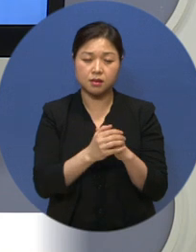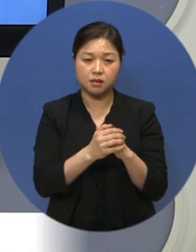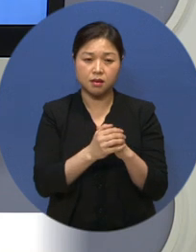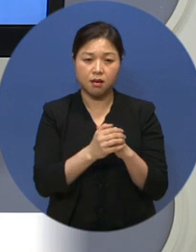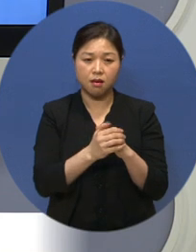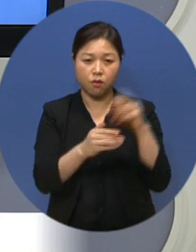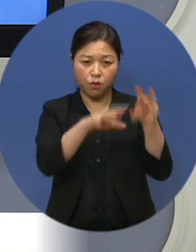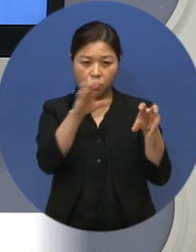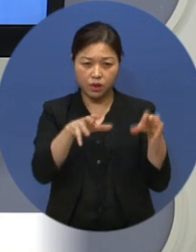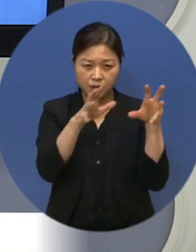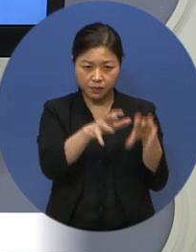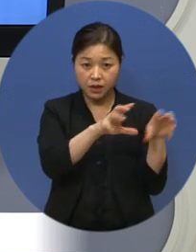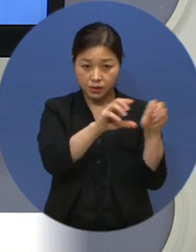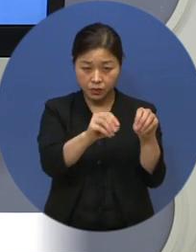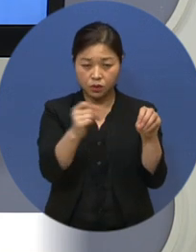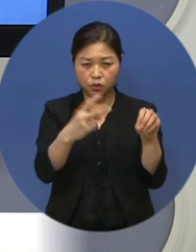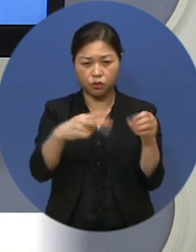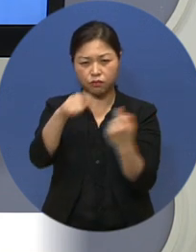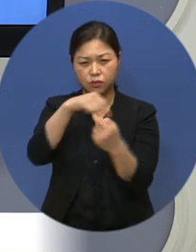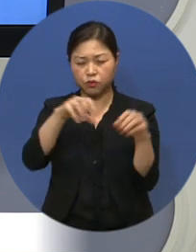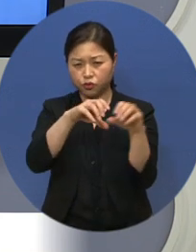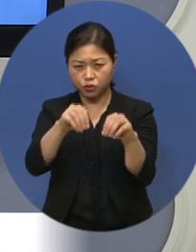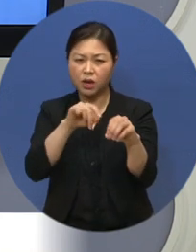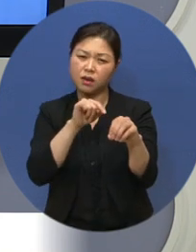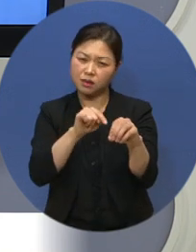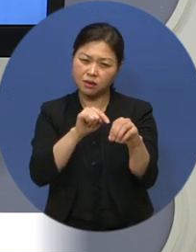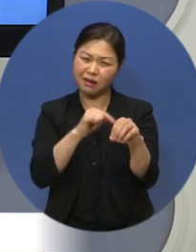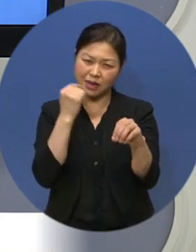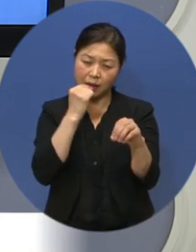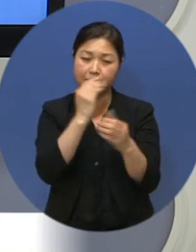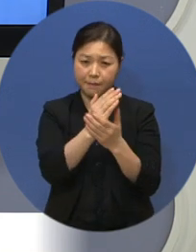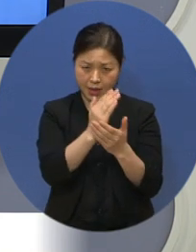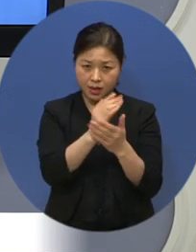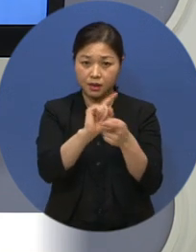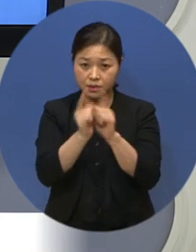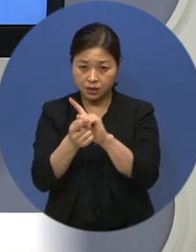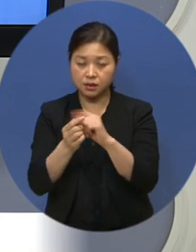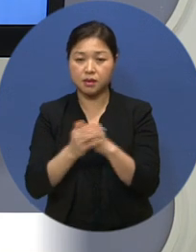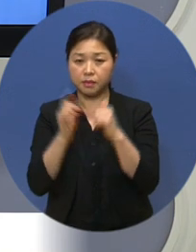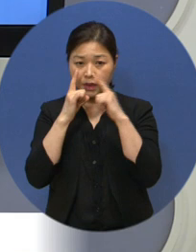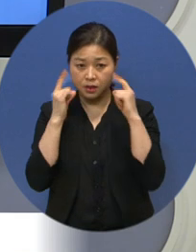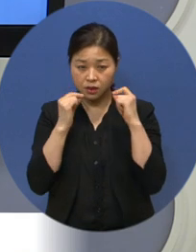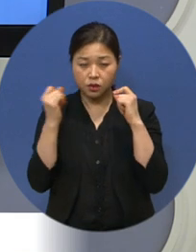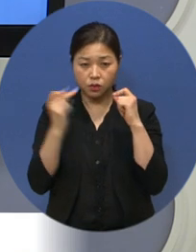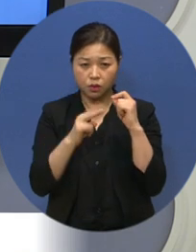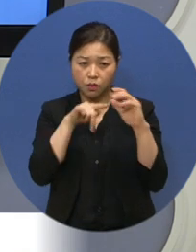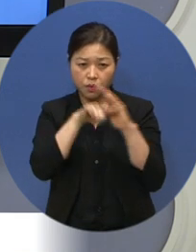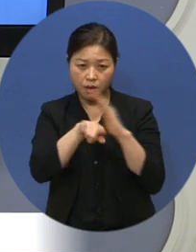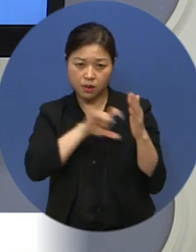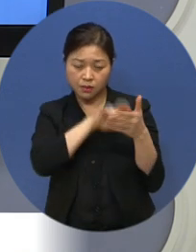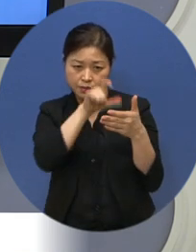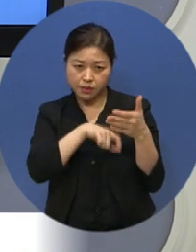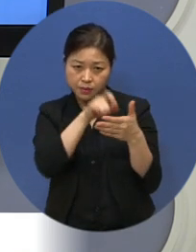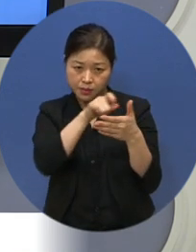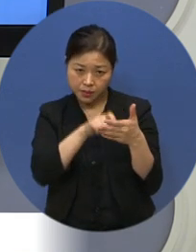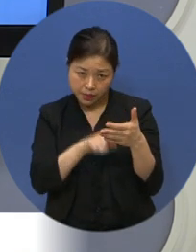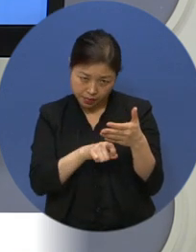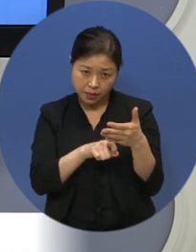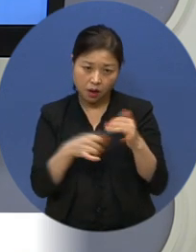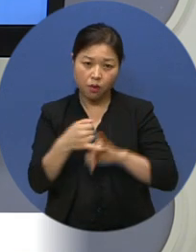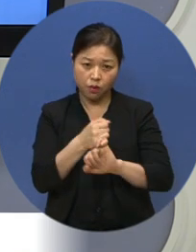지파 끔 지나 운영 중단을 최소화 하는 대신 마스크 착용과 출입자 명단 작성 된